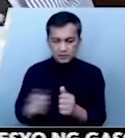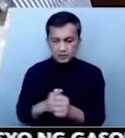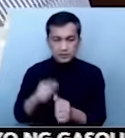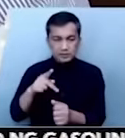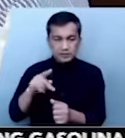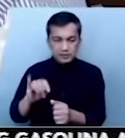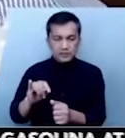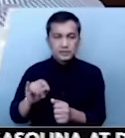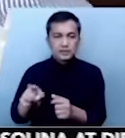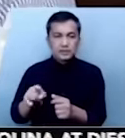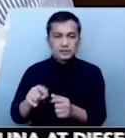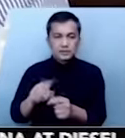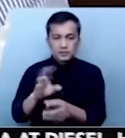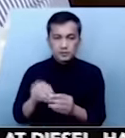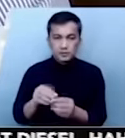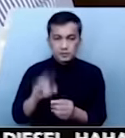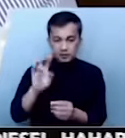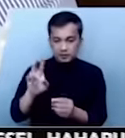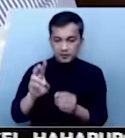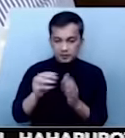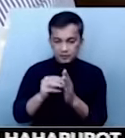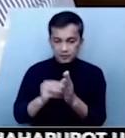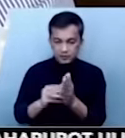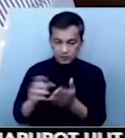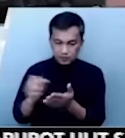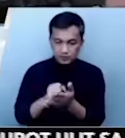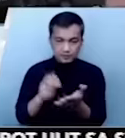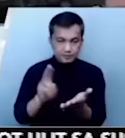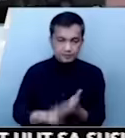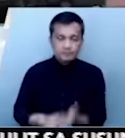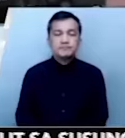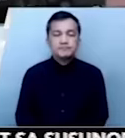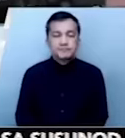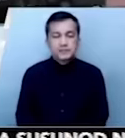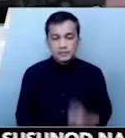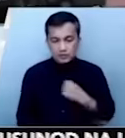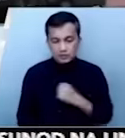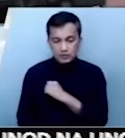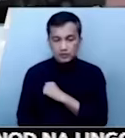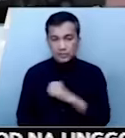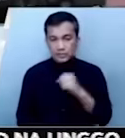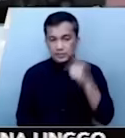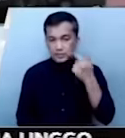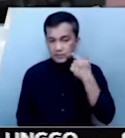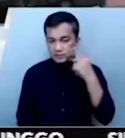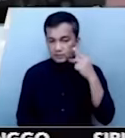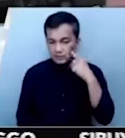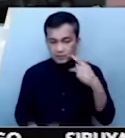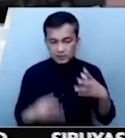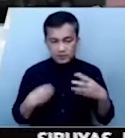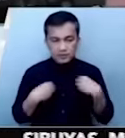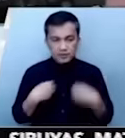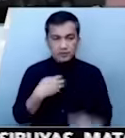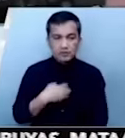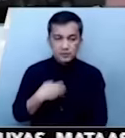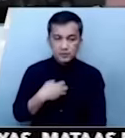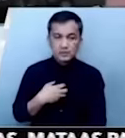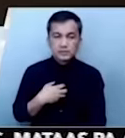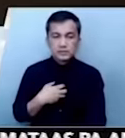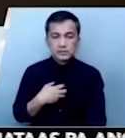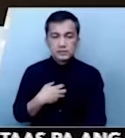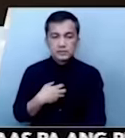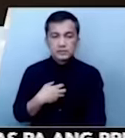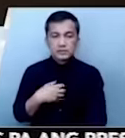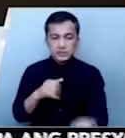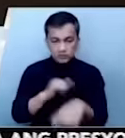7 milyong pirma ang nakolekta nila. Pero ayon kay Senadora Grace Poe, may mga natanggap silang reklamo na niloloko ang mga pinapipirma